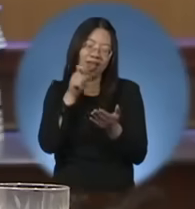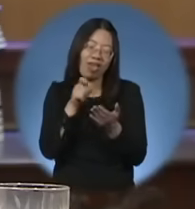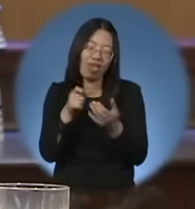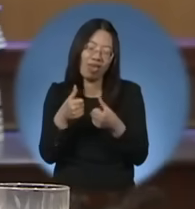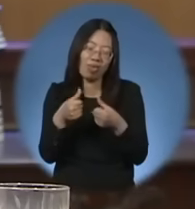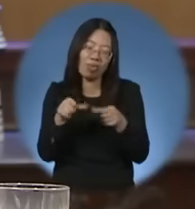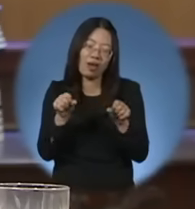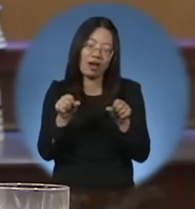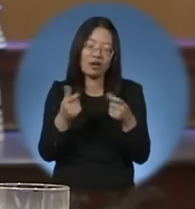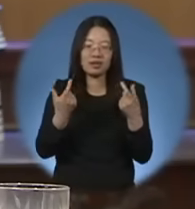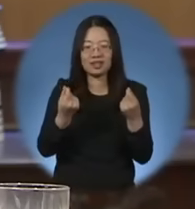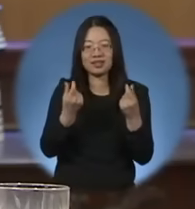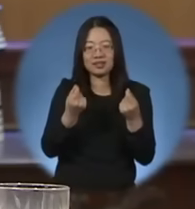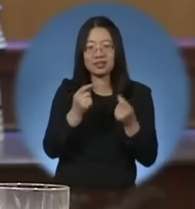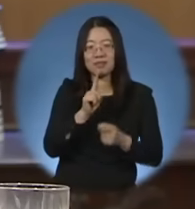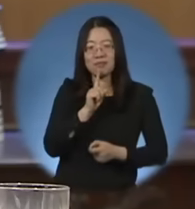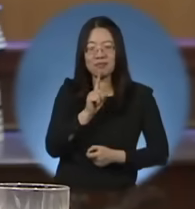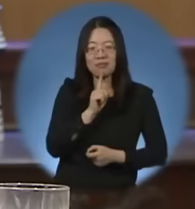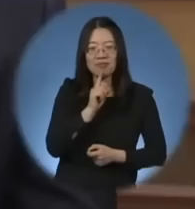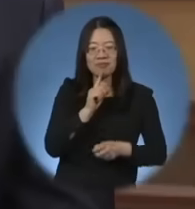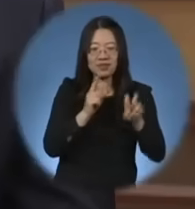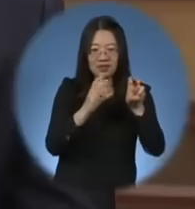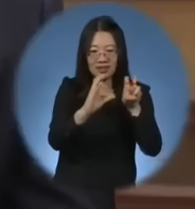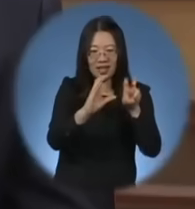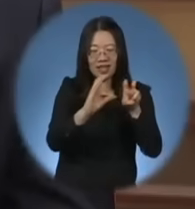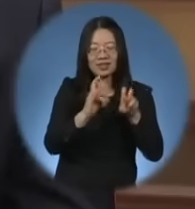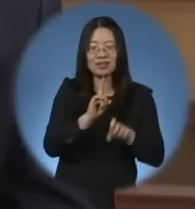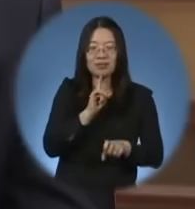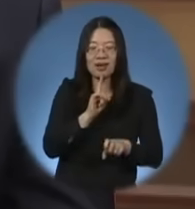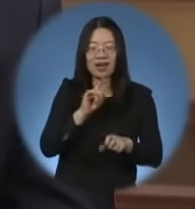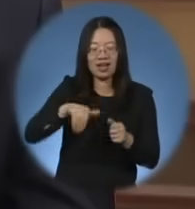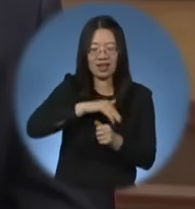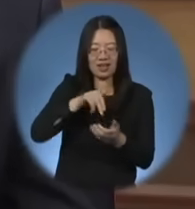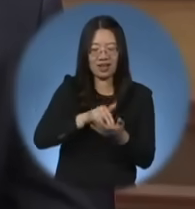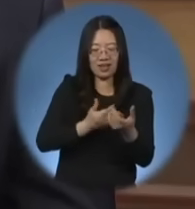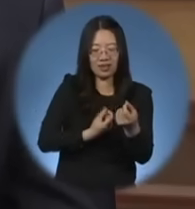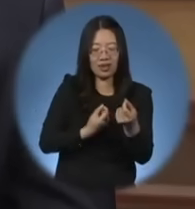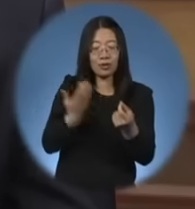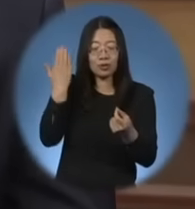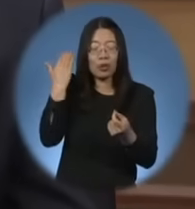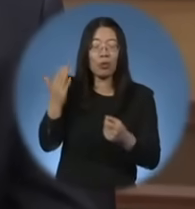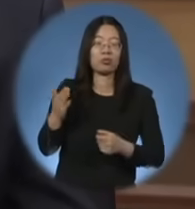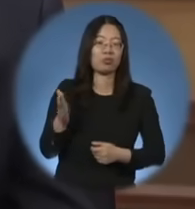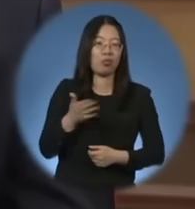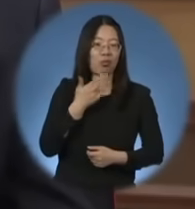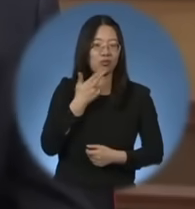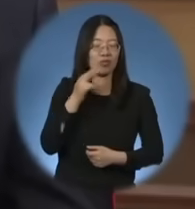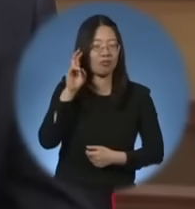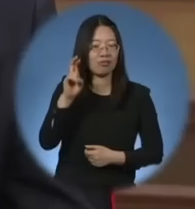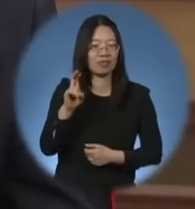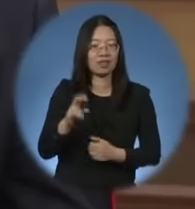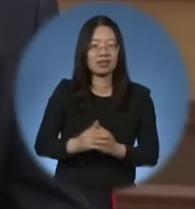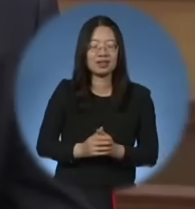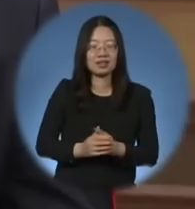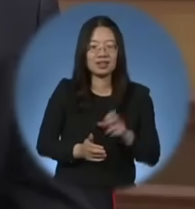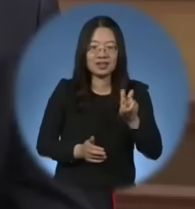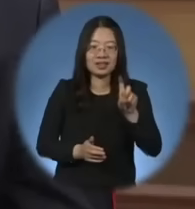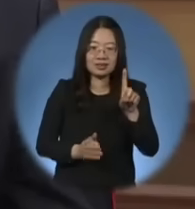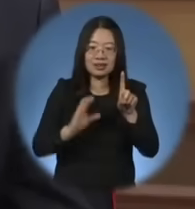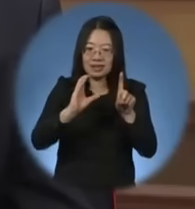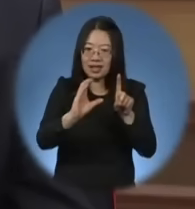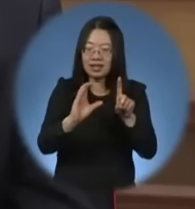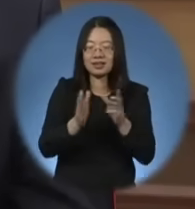새우등 터진 새우등 터진다는 소리가 20세기 소리예요 그전에는 그 없었을 거 또한